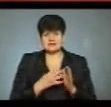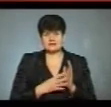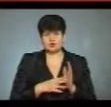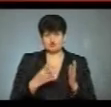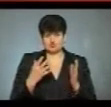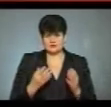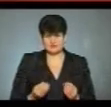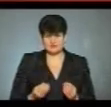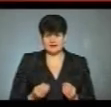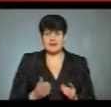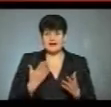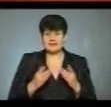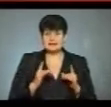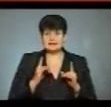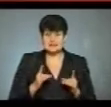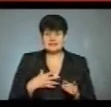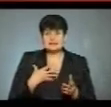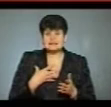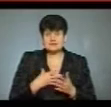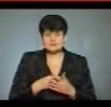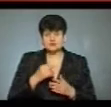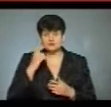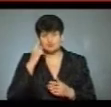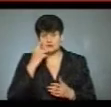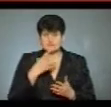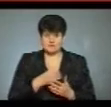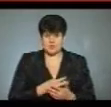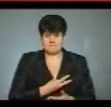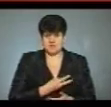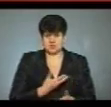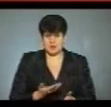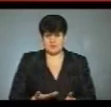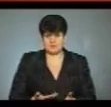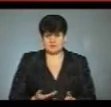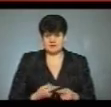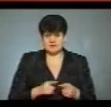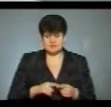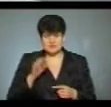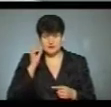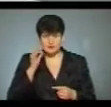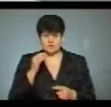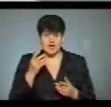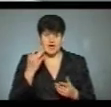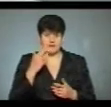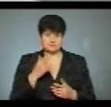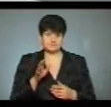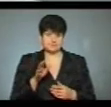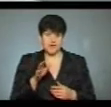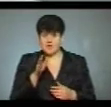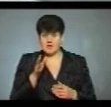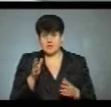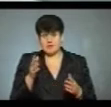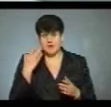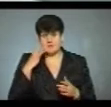90 днів. Але виключно на свій власний розсуд, на своє бажання. Це мені нагадує, скажімо, американські фільми, коли роботодавець і працівник